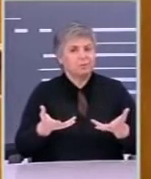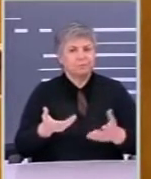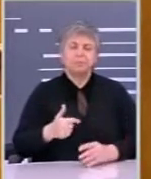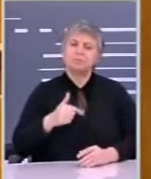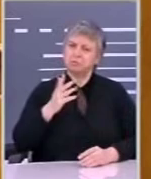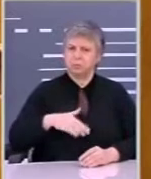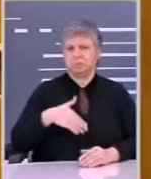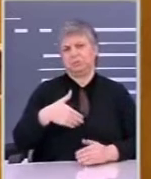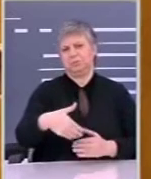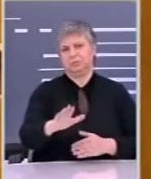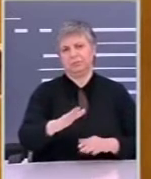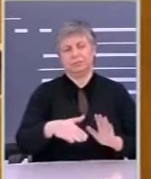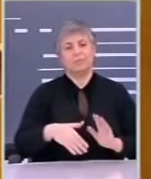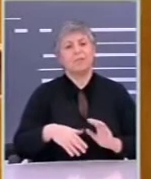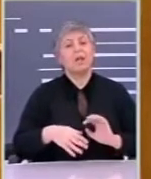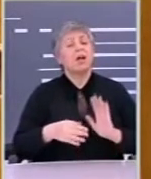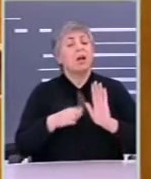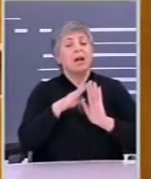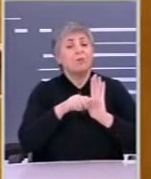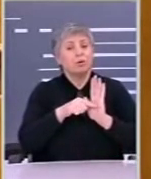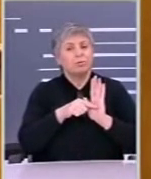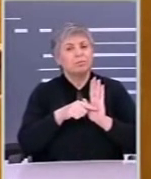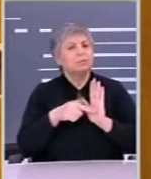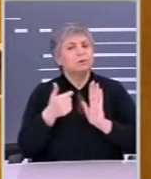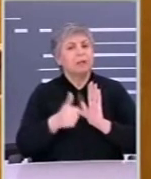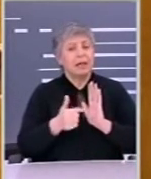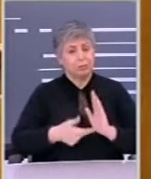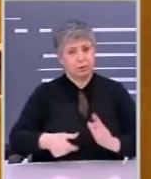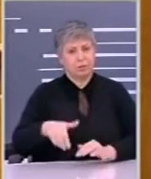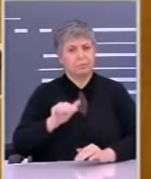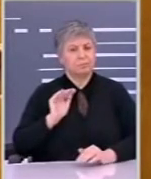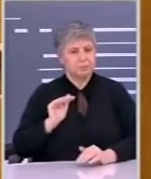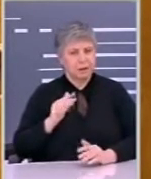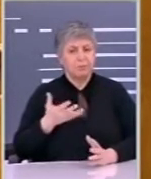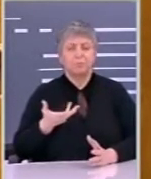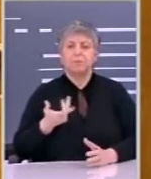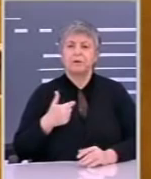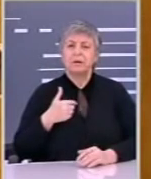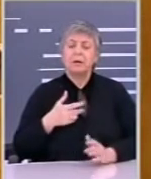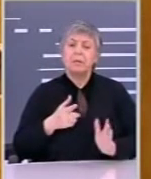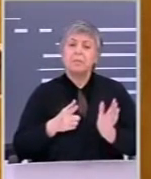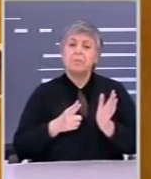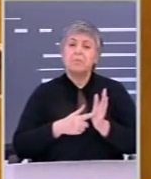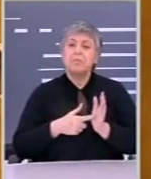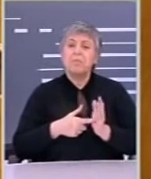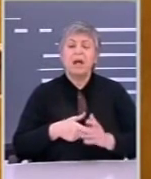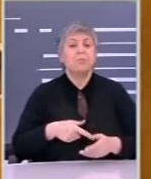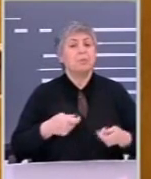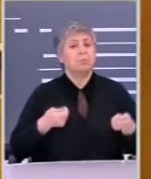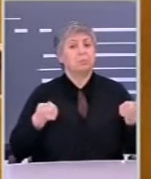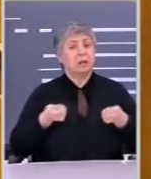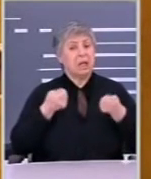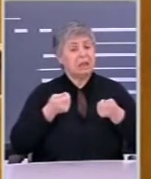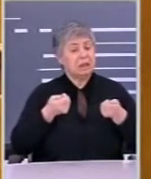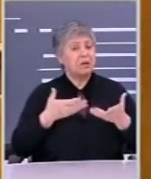Πάμε παρακάτω. Απέναντι στο ερώτημα εάν θα έπρεπε να γίνει αυτή η Εξεταστική